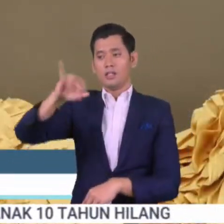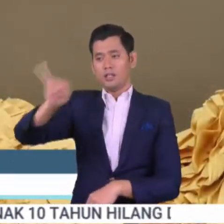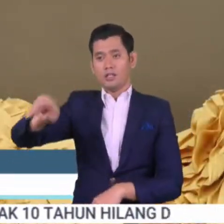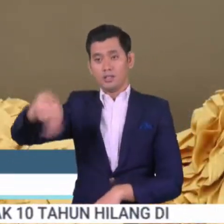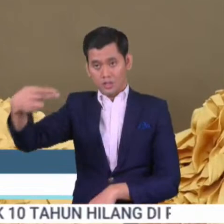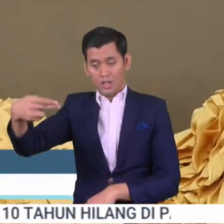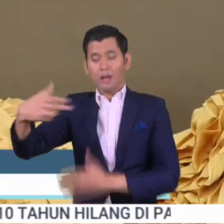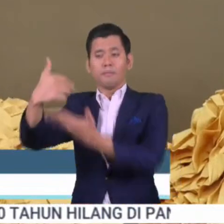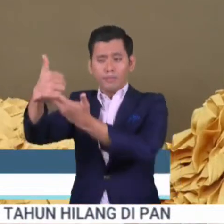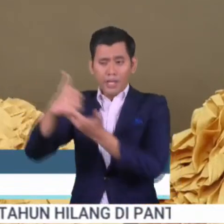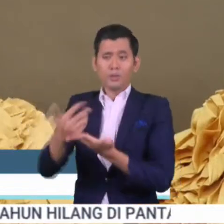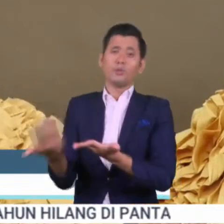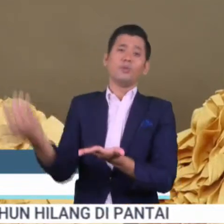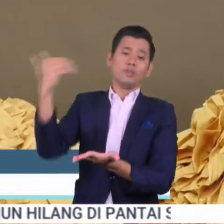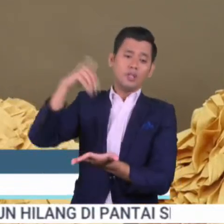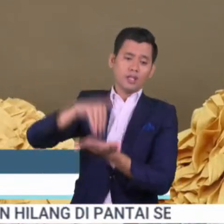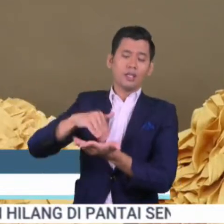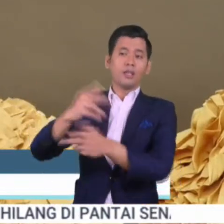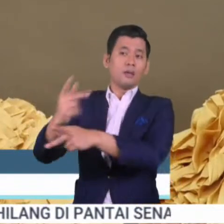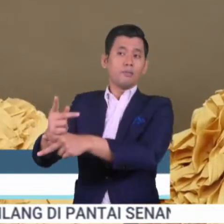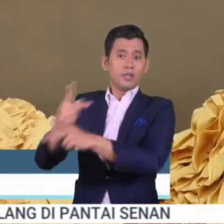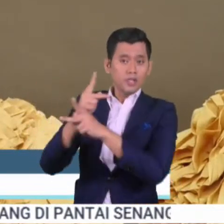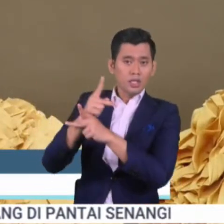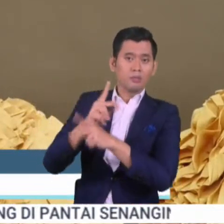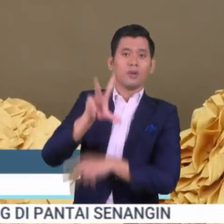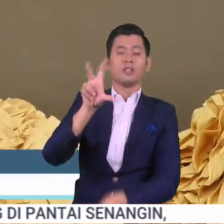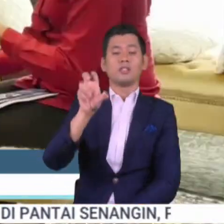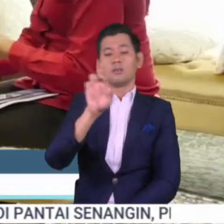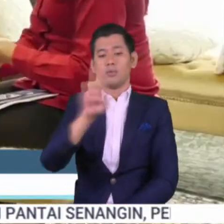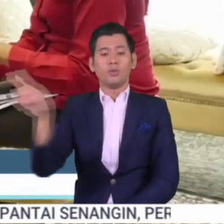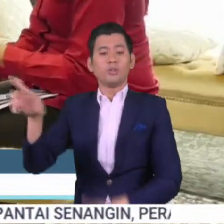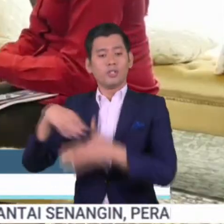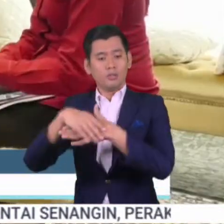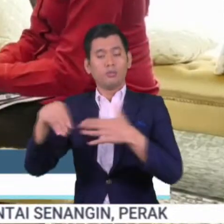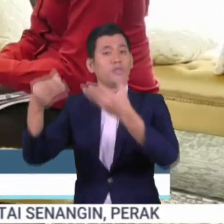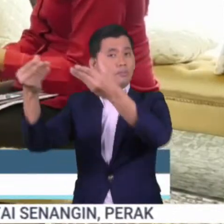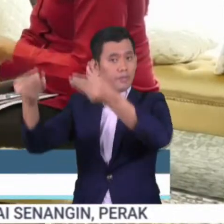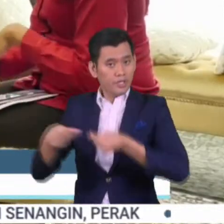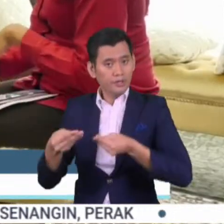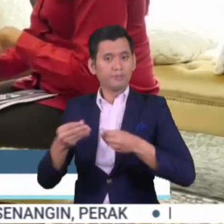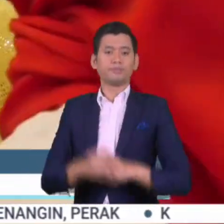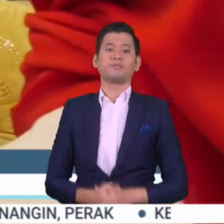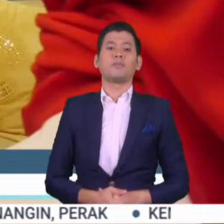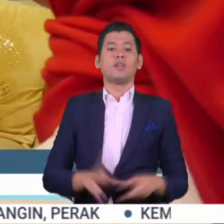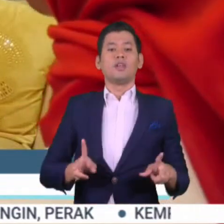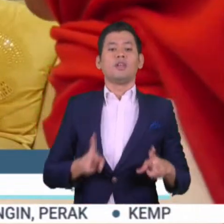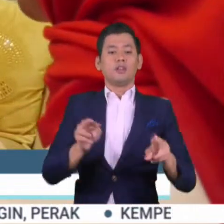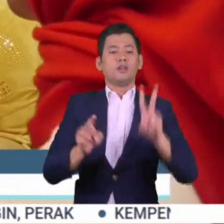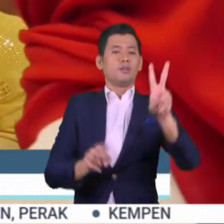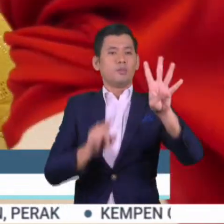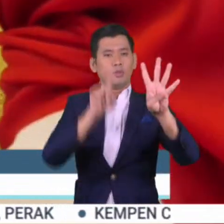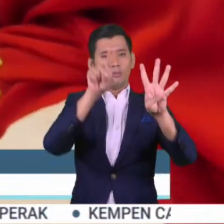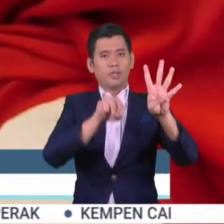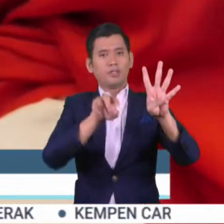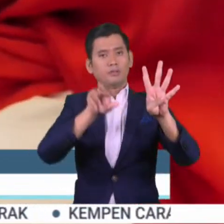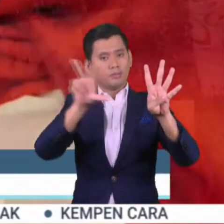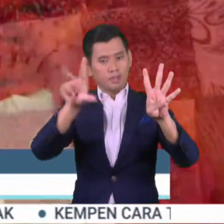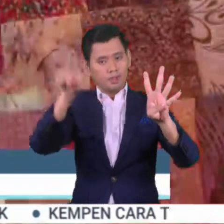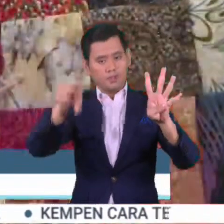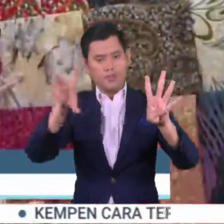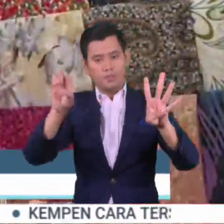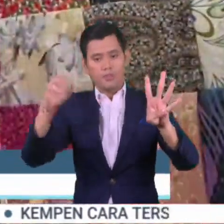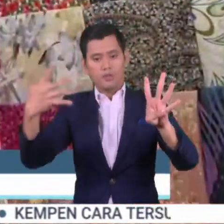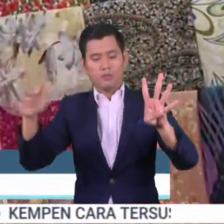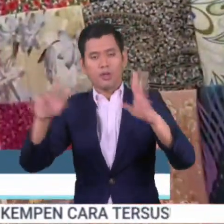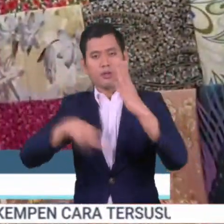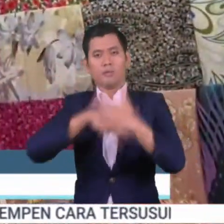lagi membantu saya dengan pinjaman sebanyak RM30,000. Dilancarkan pada 24 Mac 2015,